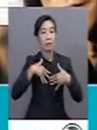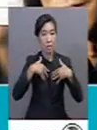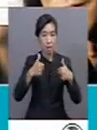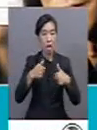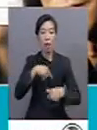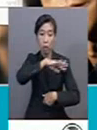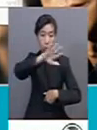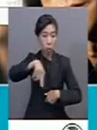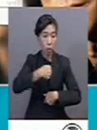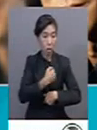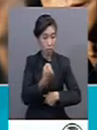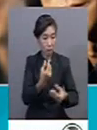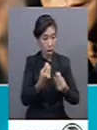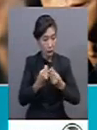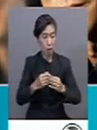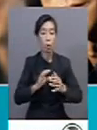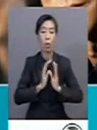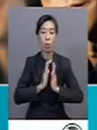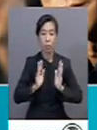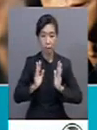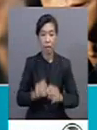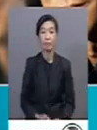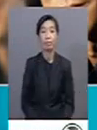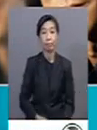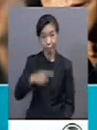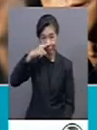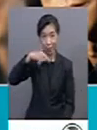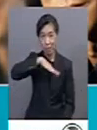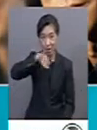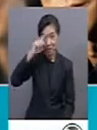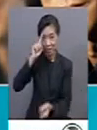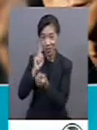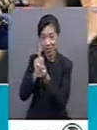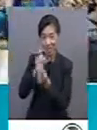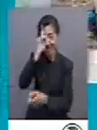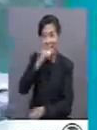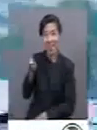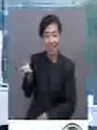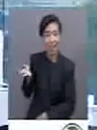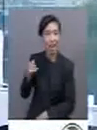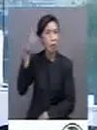และขอบคุณนะครับทุกความเป็นห่วงที่ส่งมาด้วยครับ กับคนไทยรู้จักหลิวเต้าหัวอย่างดีกับบทบาทพระเอกเรื่องผู้หญิงฆ่าขยะแตะนะครับ